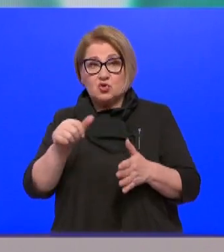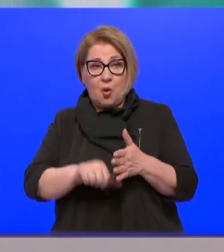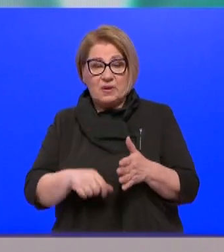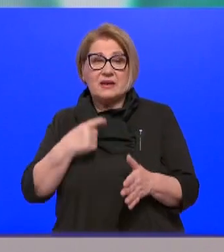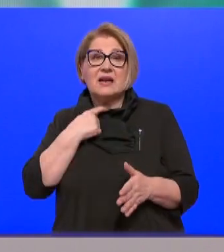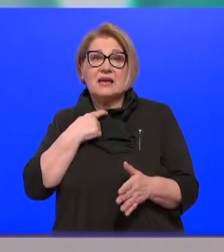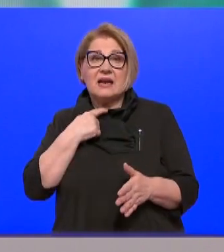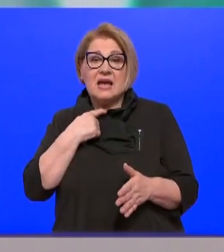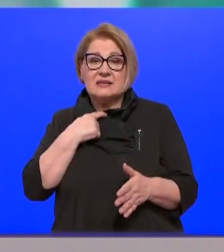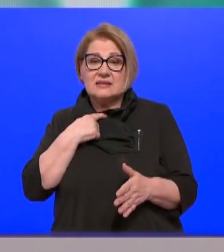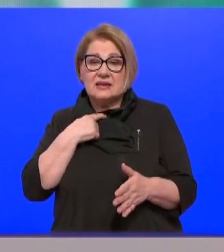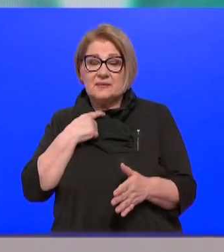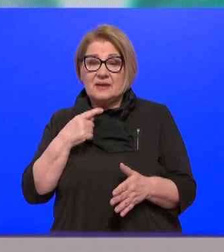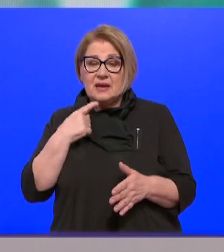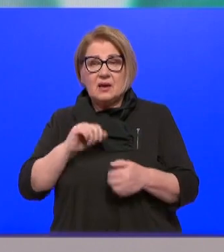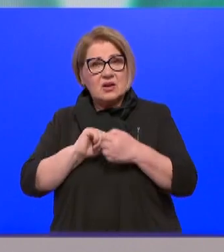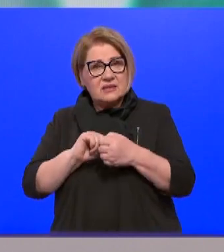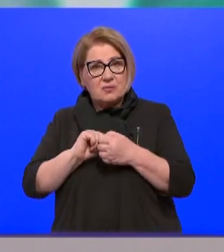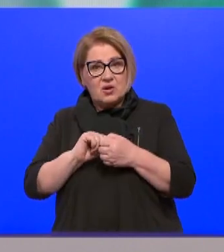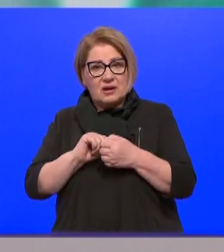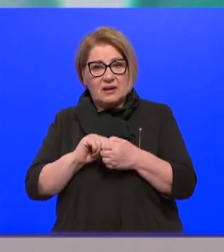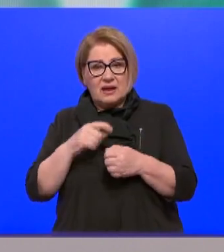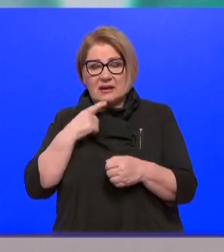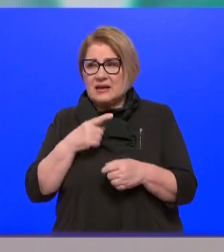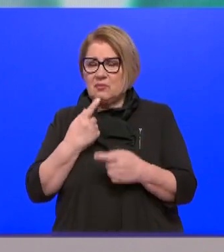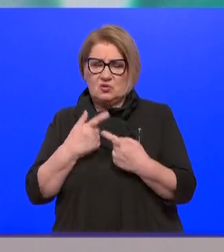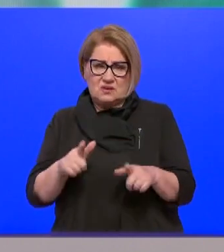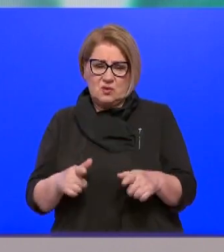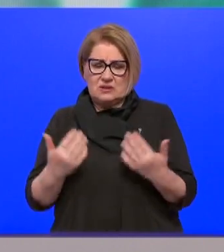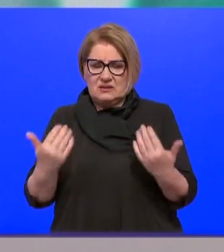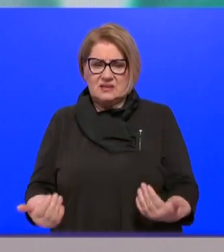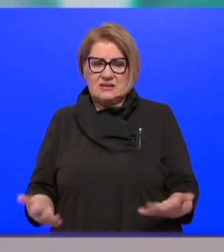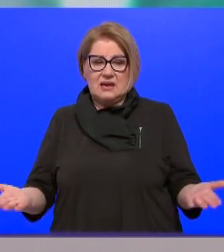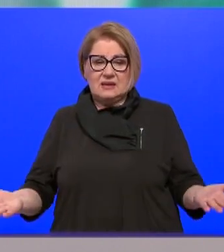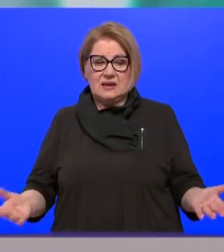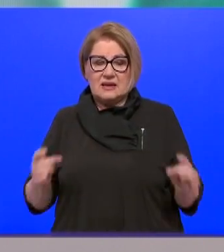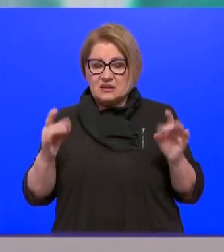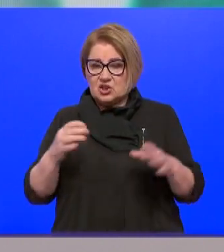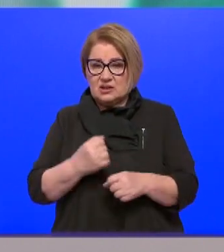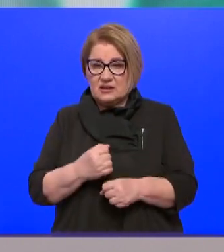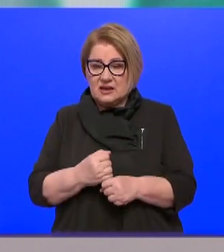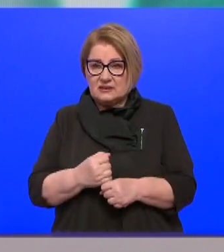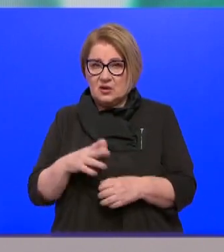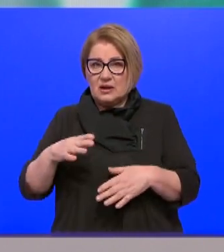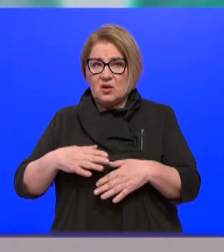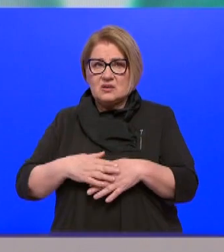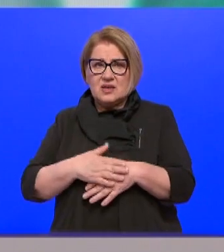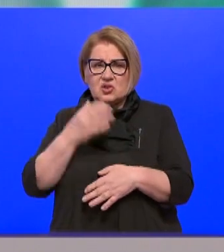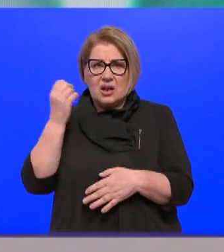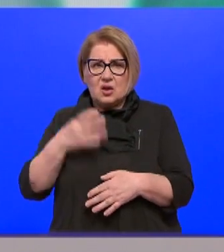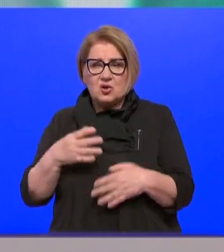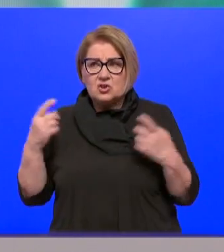da ne čujem više rečenicu, ali nemoj ih staviti da sjede za stolom do mene. Ja sam se ježila i to su